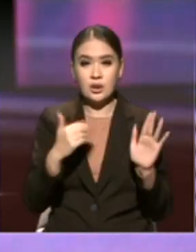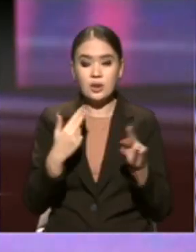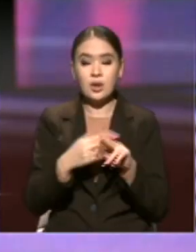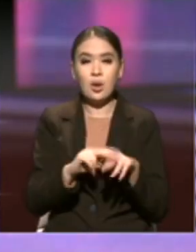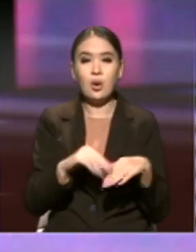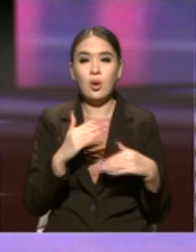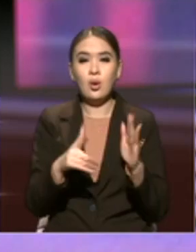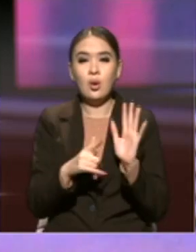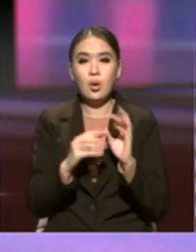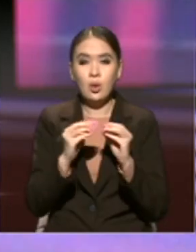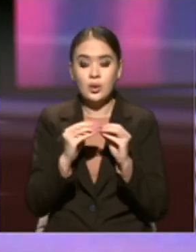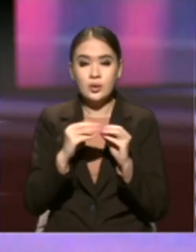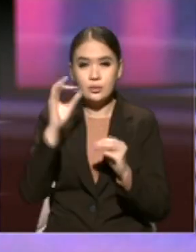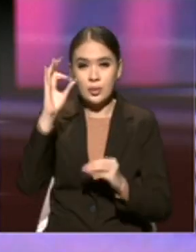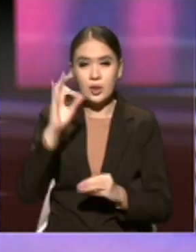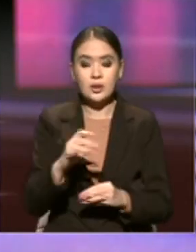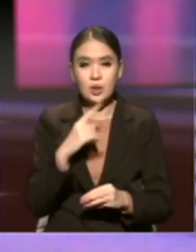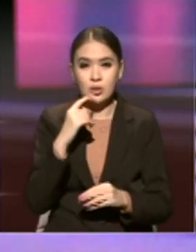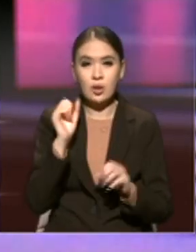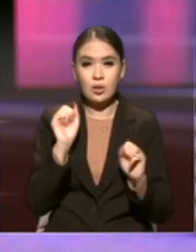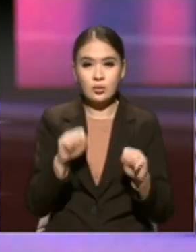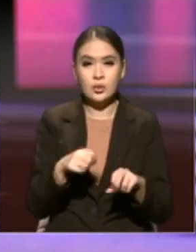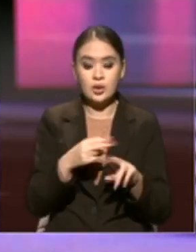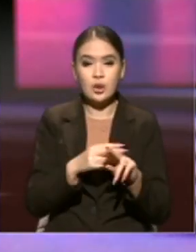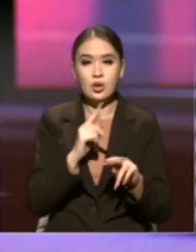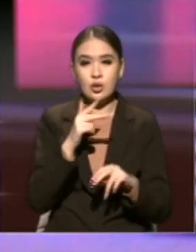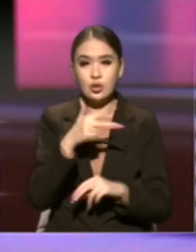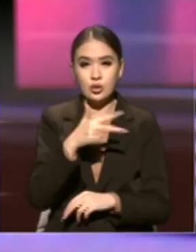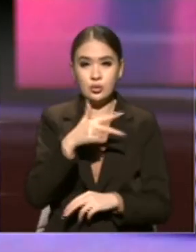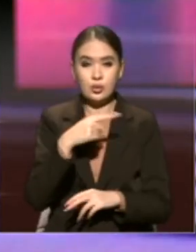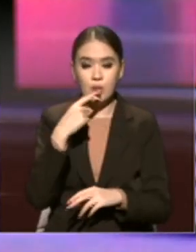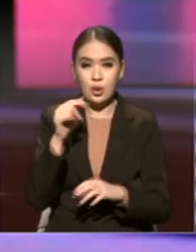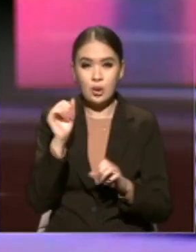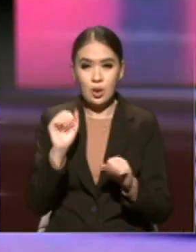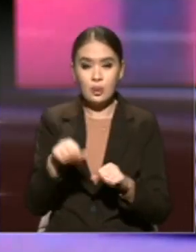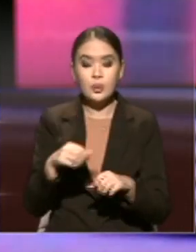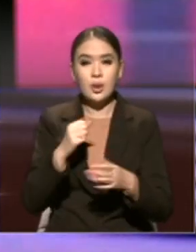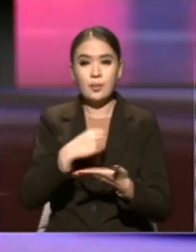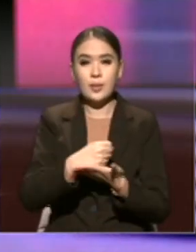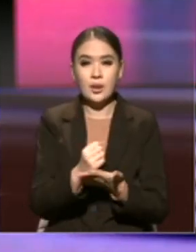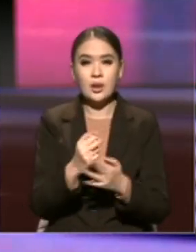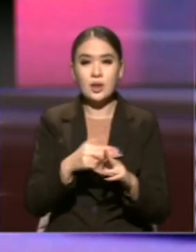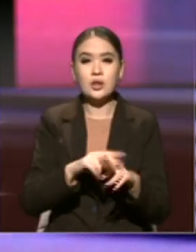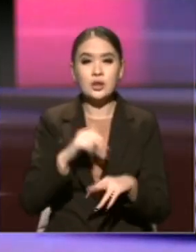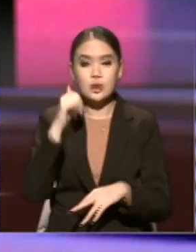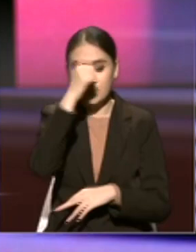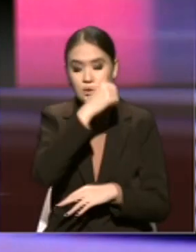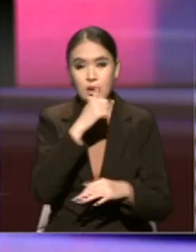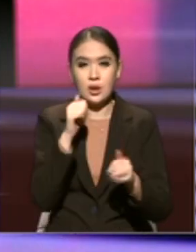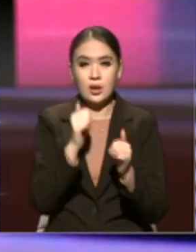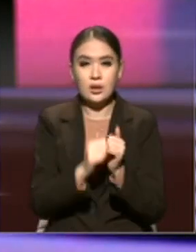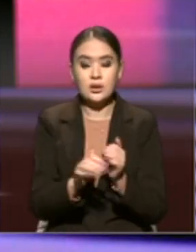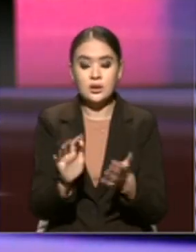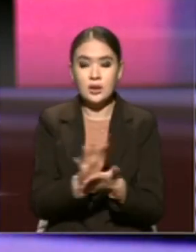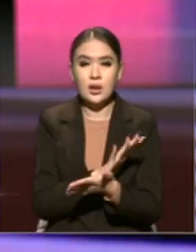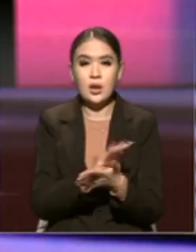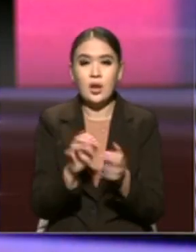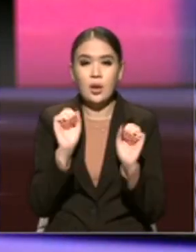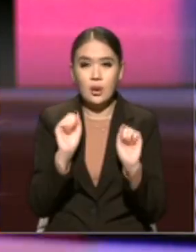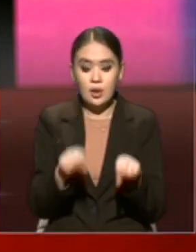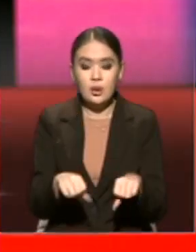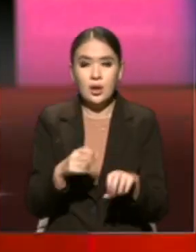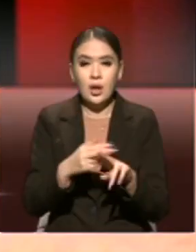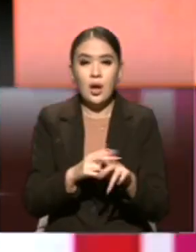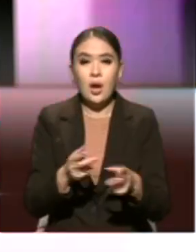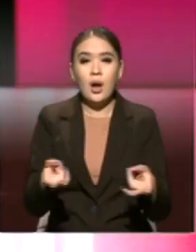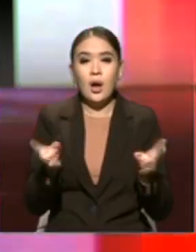оның 10% деп пайымдадық. Яғни 10% бір 3 мың деп біз белгіледік, жыл сайын 3 мың азаматқа тегін оқуға мүмкіндік береміз. Ал